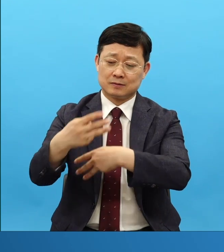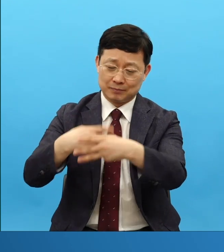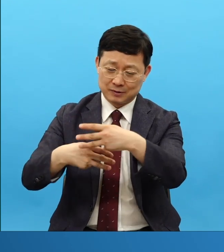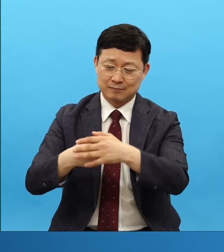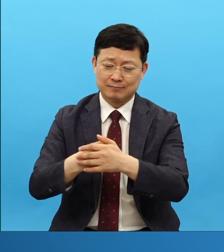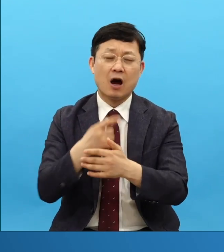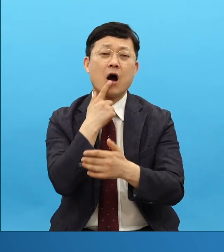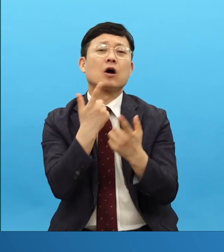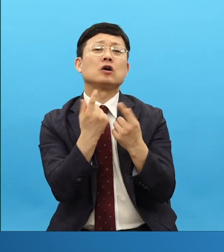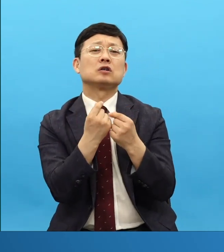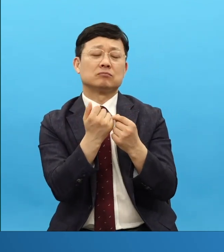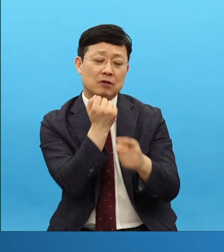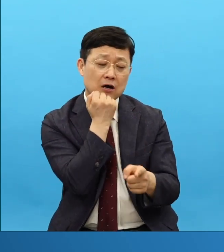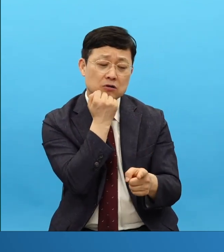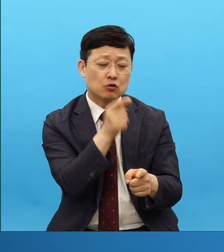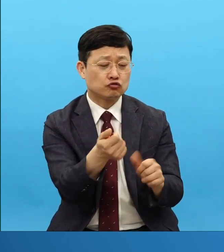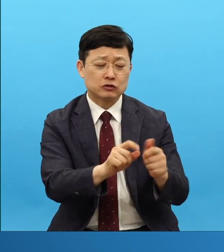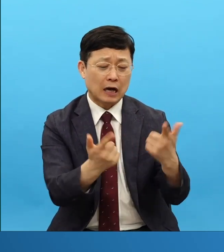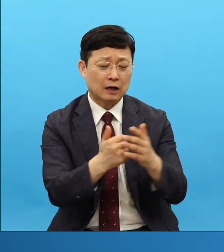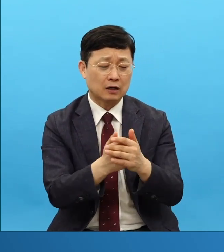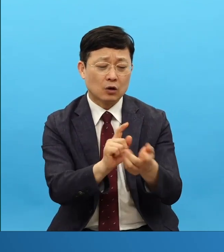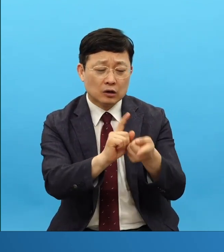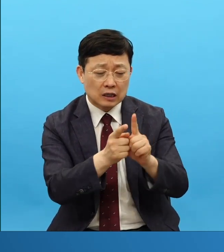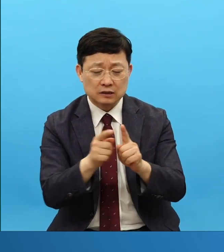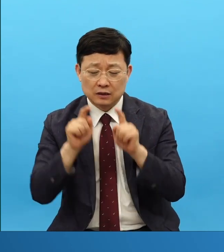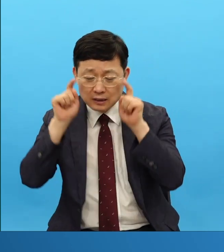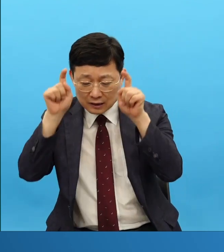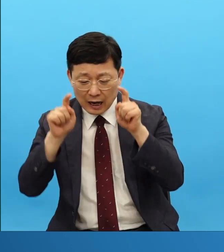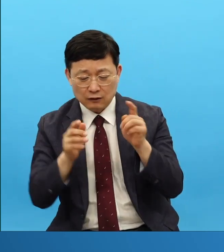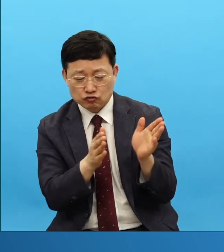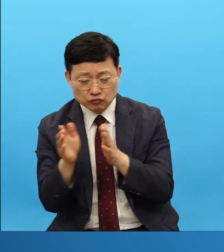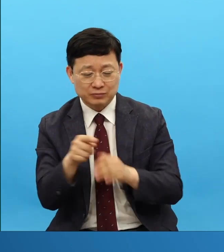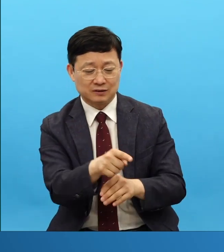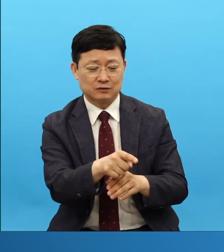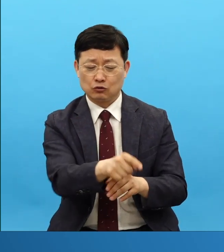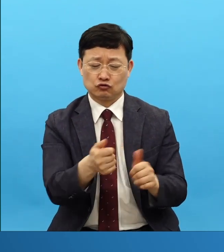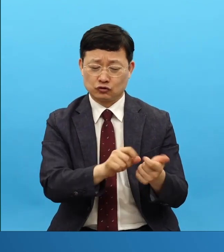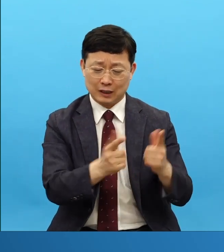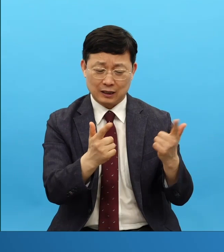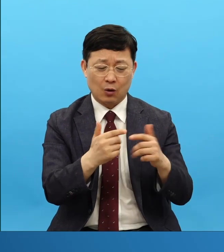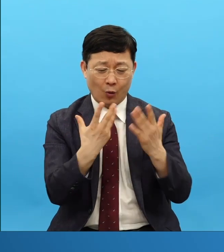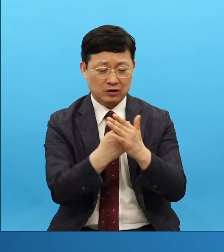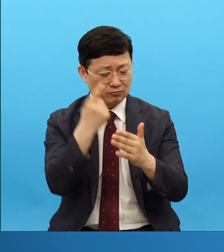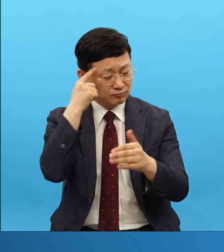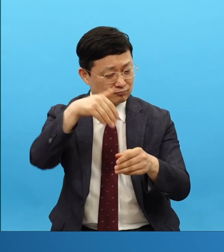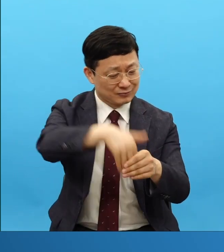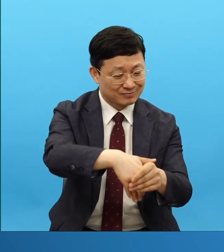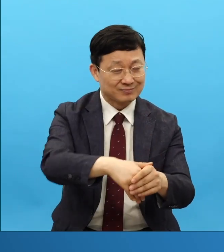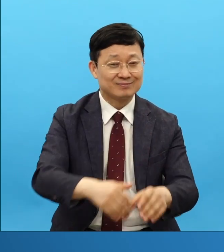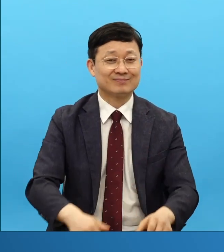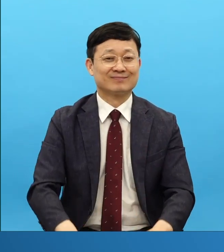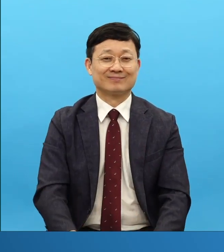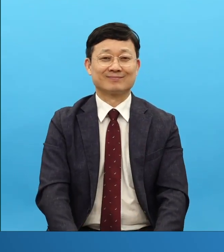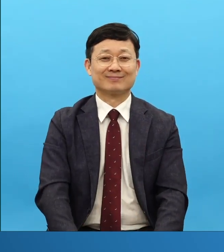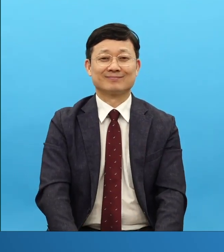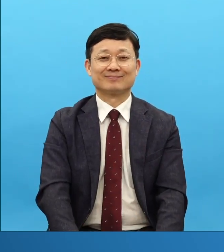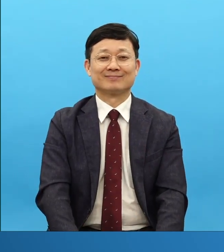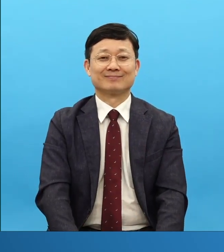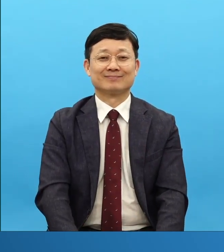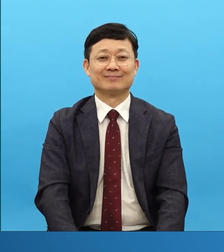Instead of you, the ram. 너는 왜냐? 세계 복음화. Why? Because you must do world 이게 확 evangelization. 바뀌어버린다니까요. That must be imprinted in